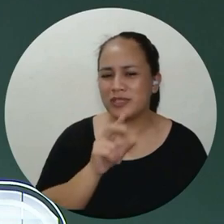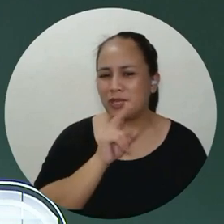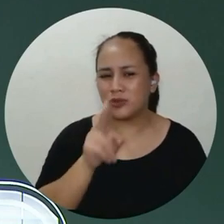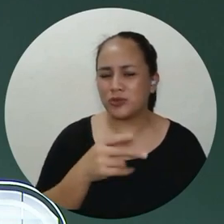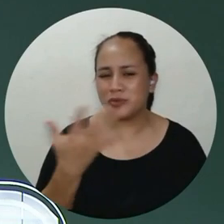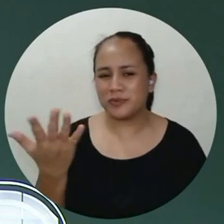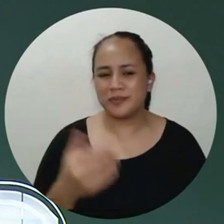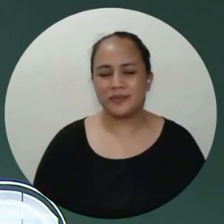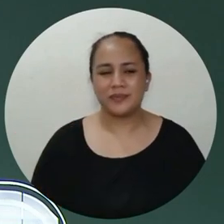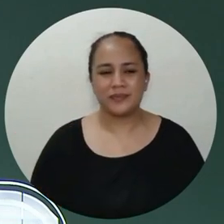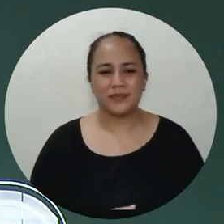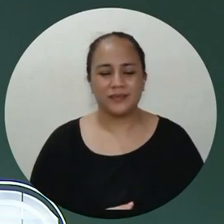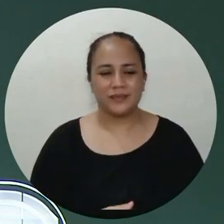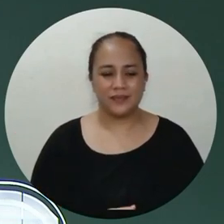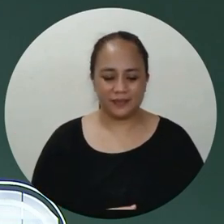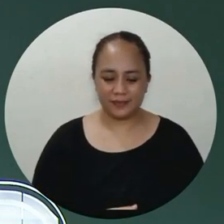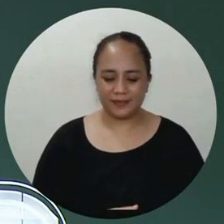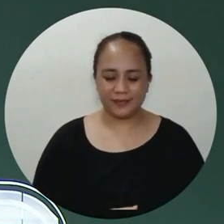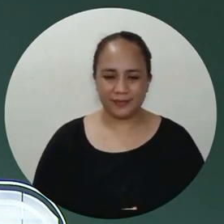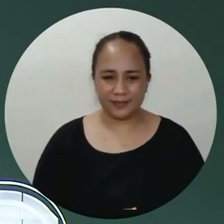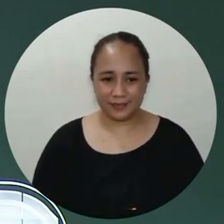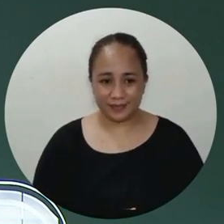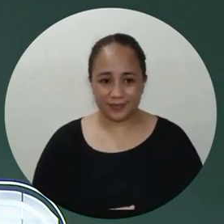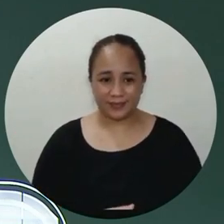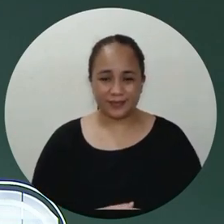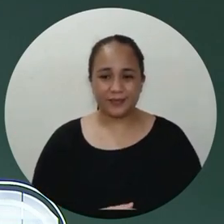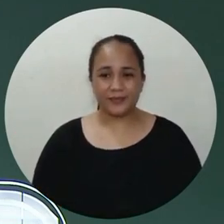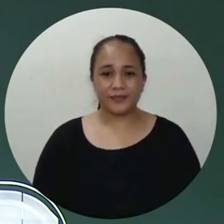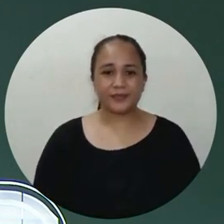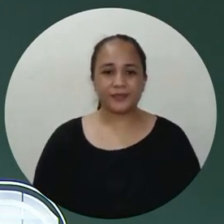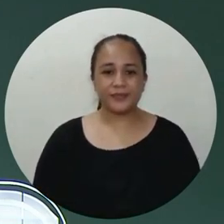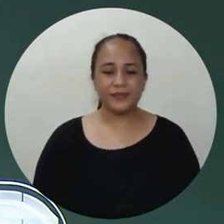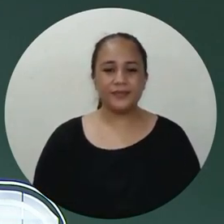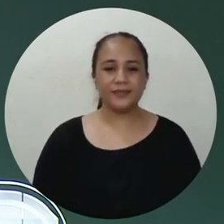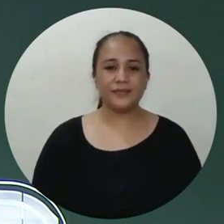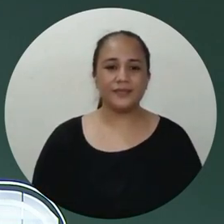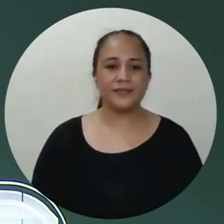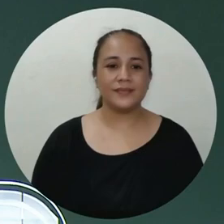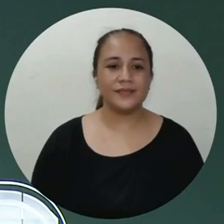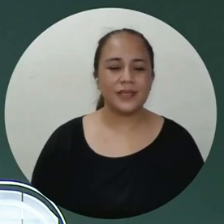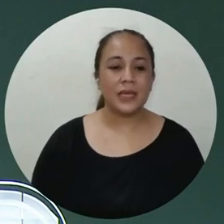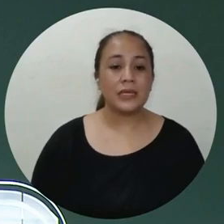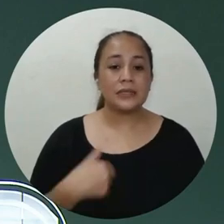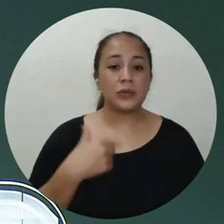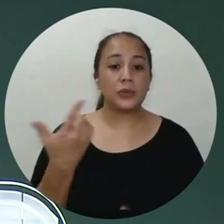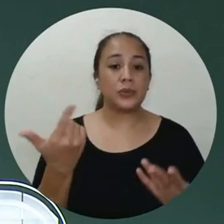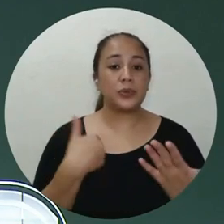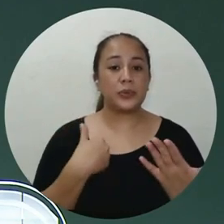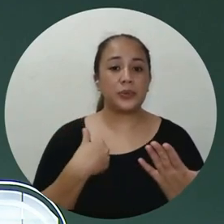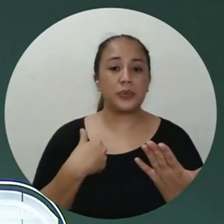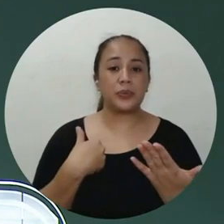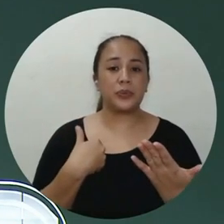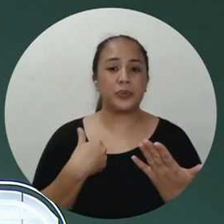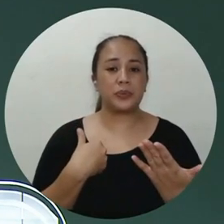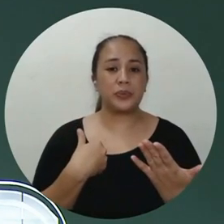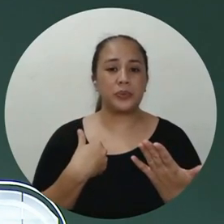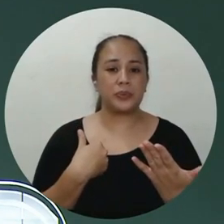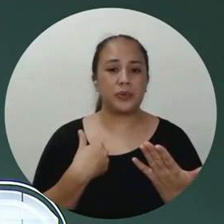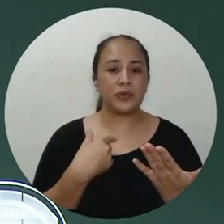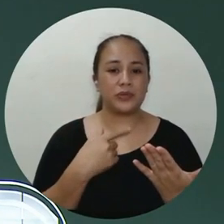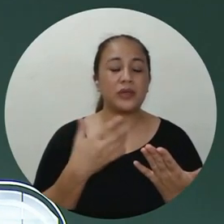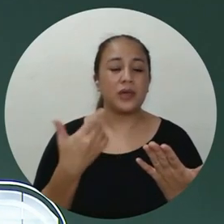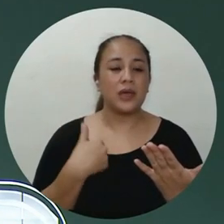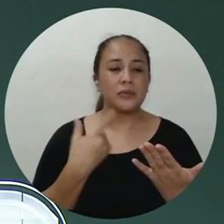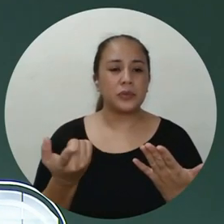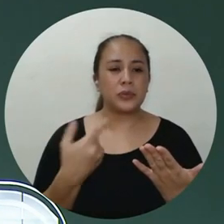비대면으로 이거 지금 저는 목회하면 이런 평생에 처음 보는 일이란 말이에요. And also even our means for ministry is changing